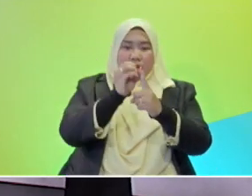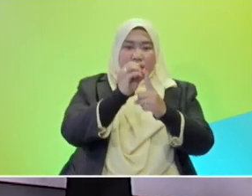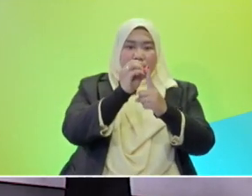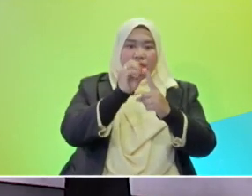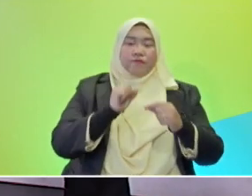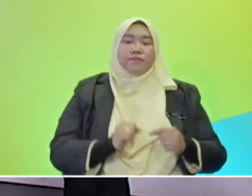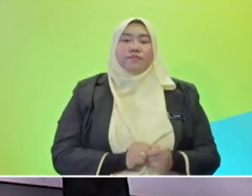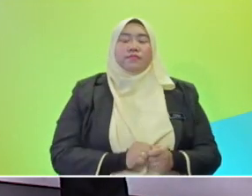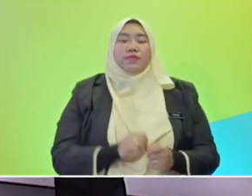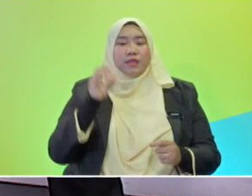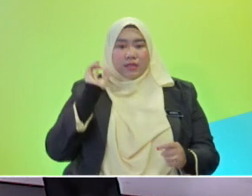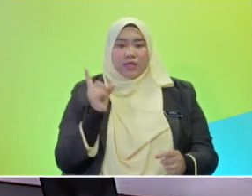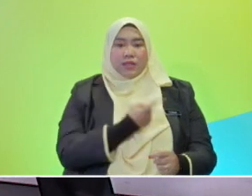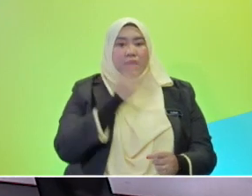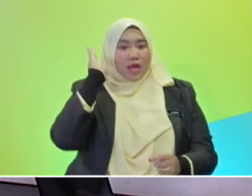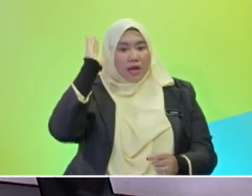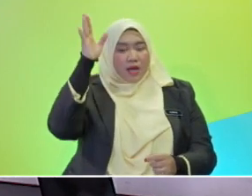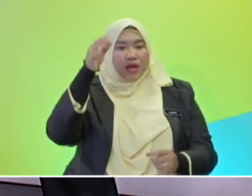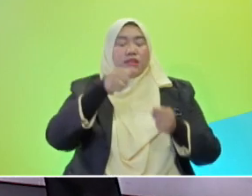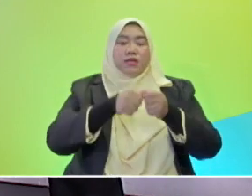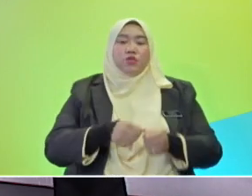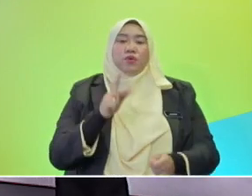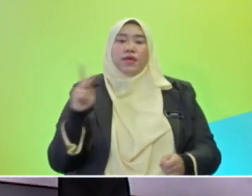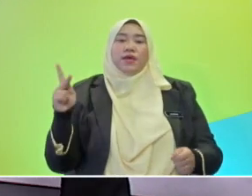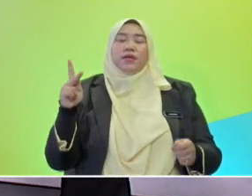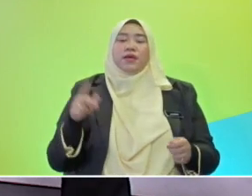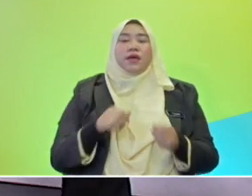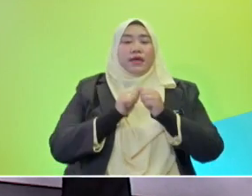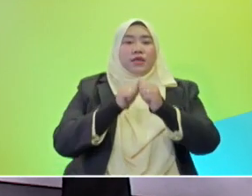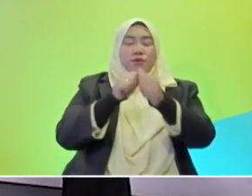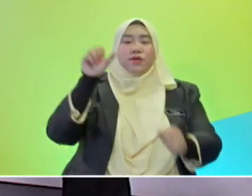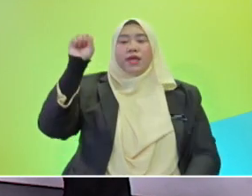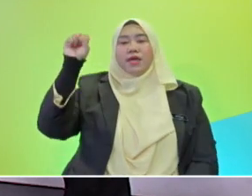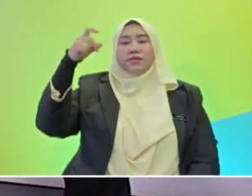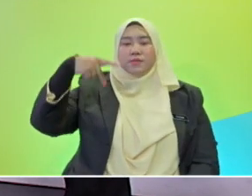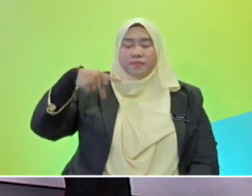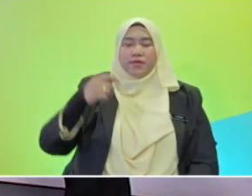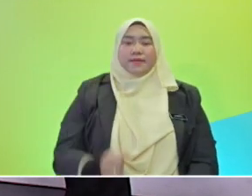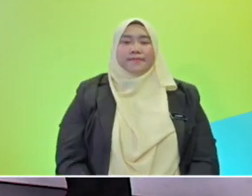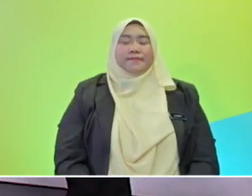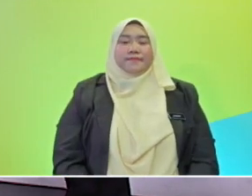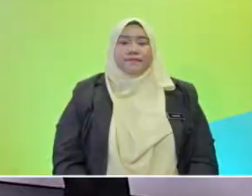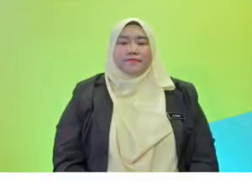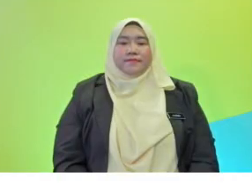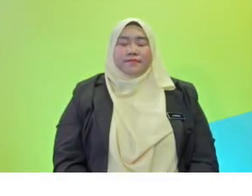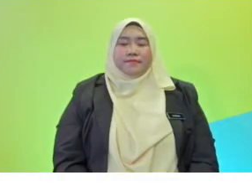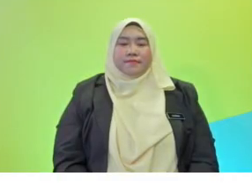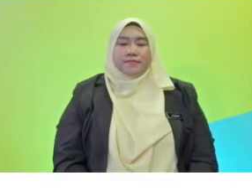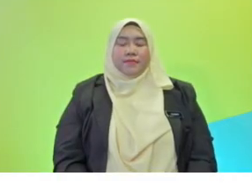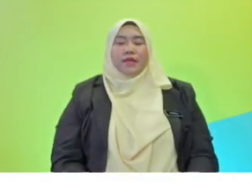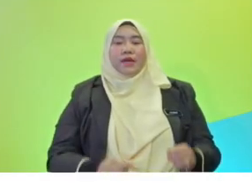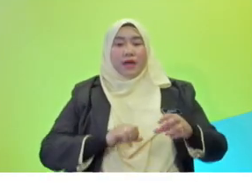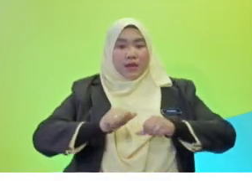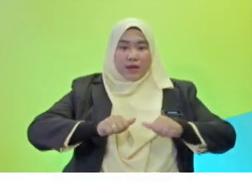kita akan tentukan berdasarkan SP nilai key dan juga mempunyai indikator seterusnya activity